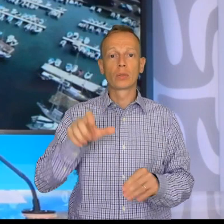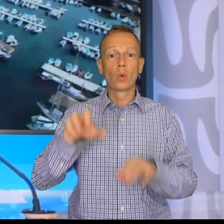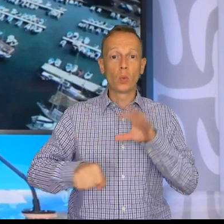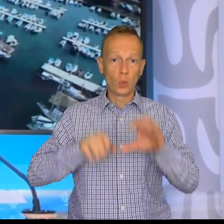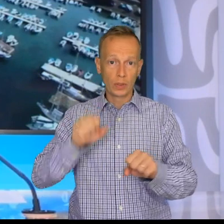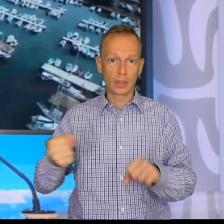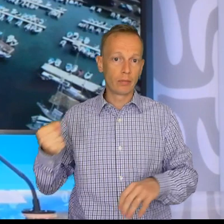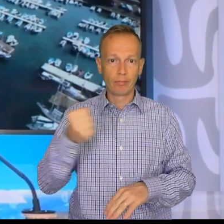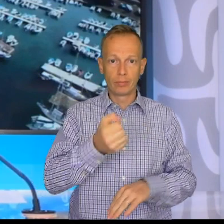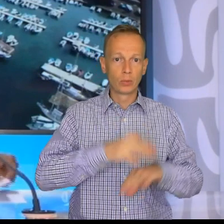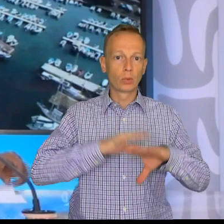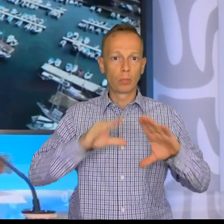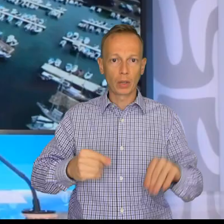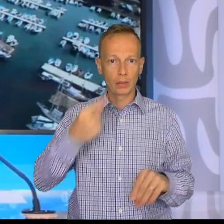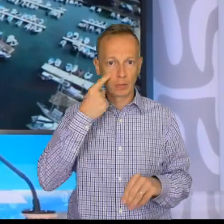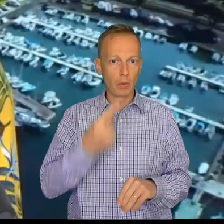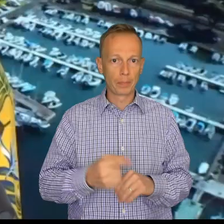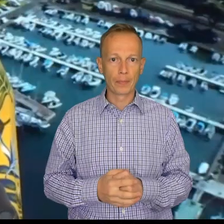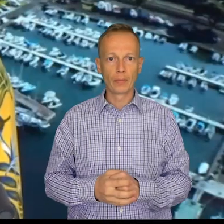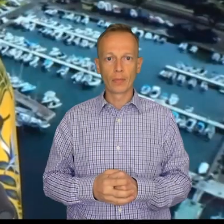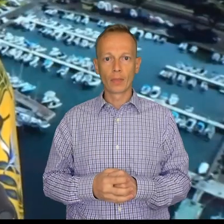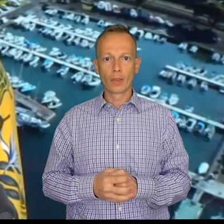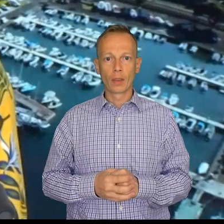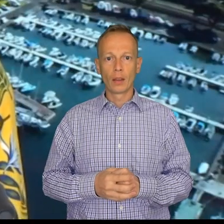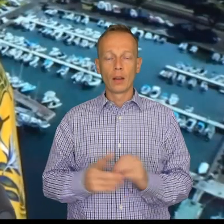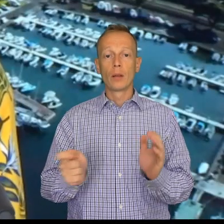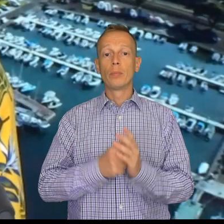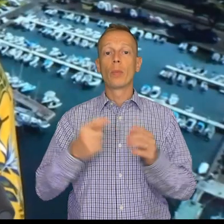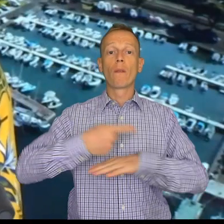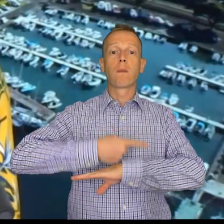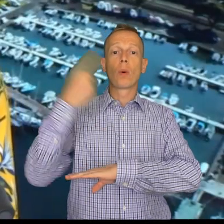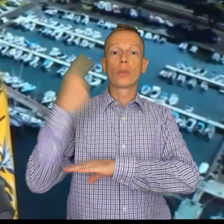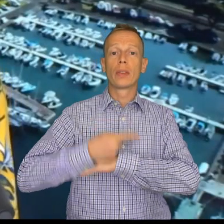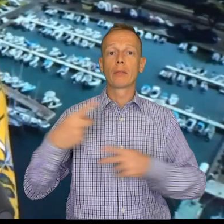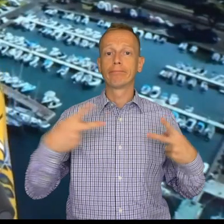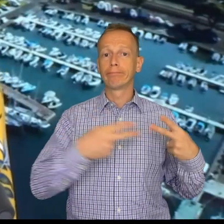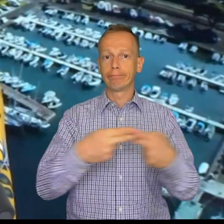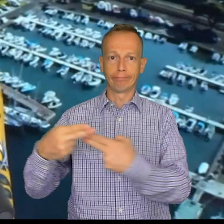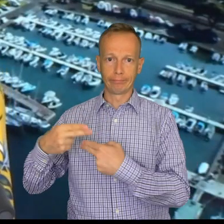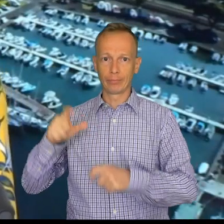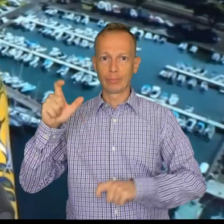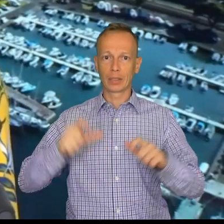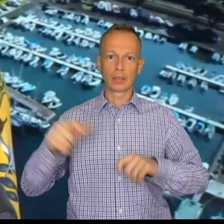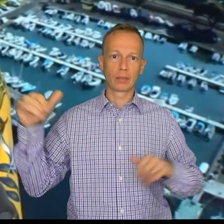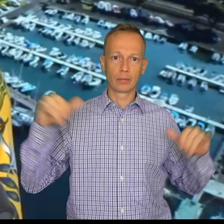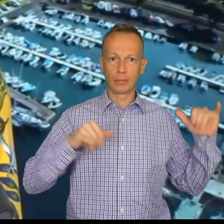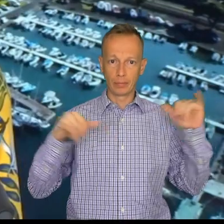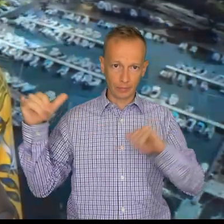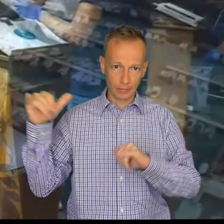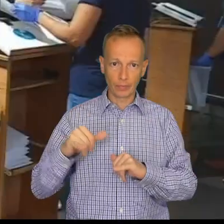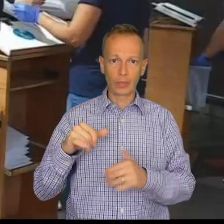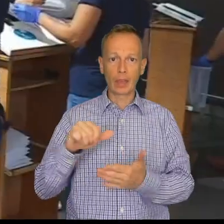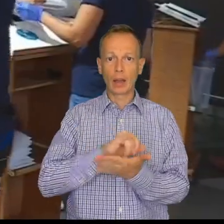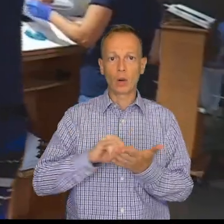de justice sera dépêché sur place. Et depuis la fermeture des frontières du Fénois, tous les passagers qui arrivent à l'aéroport